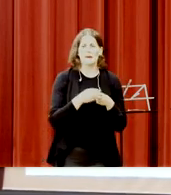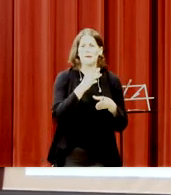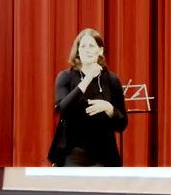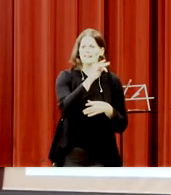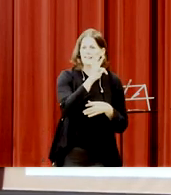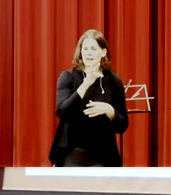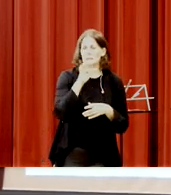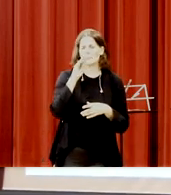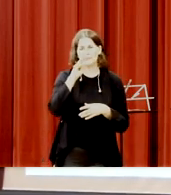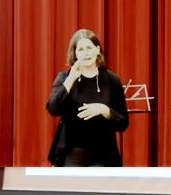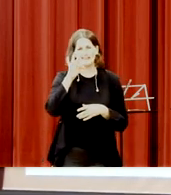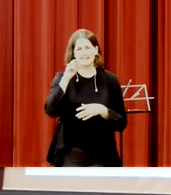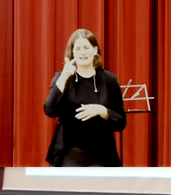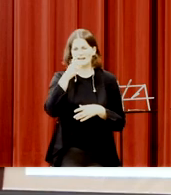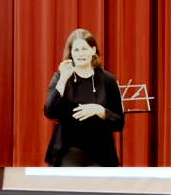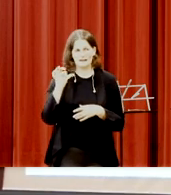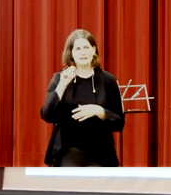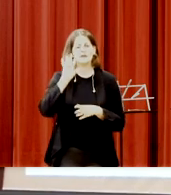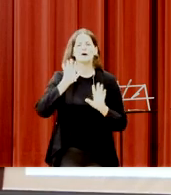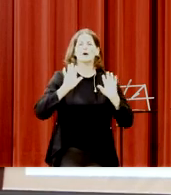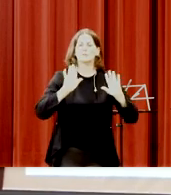posat molt fàcil,